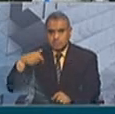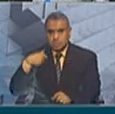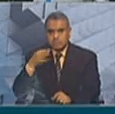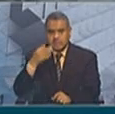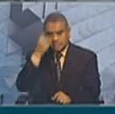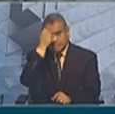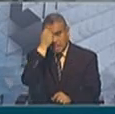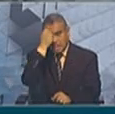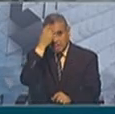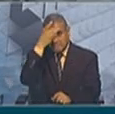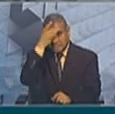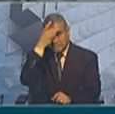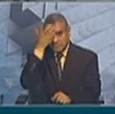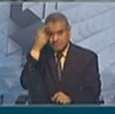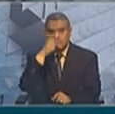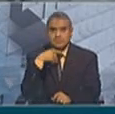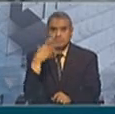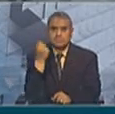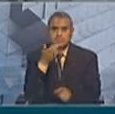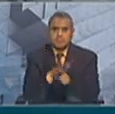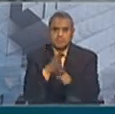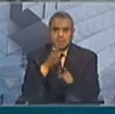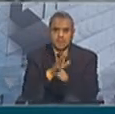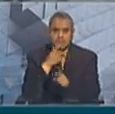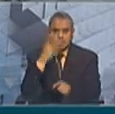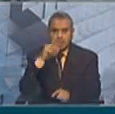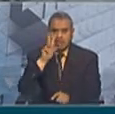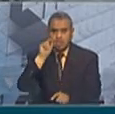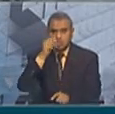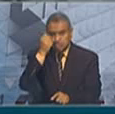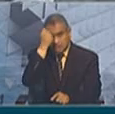136,000 إصابة، وبلغ عدد حالات الوفاة